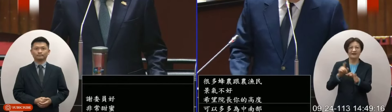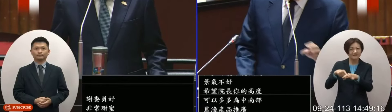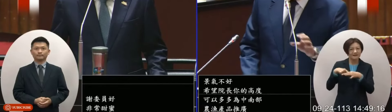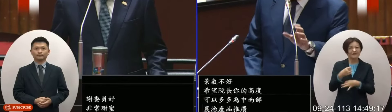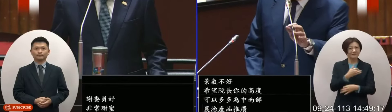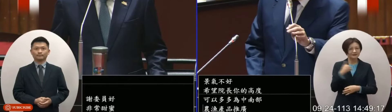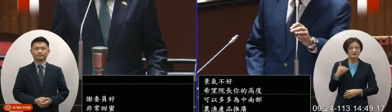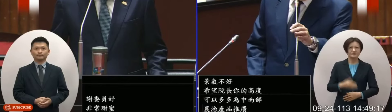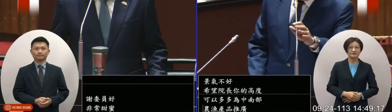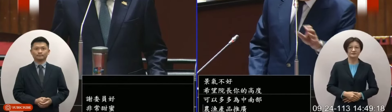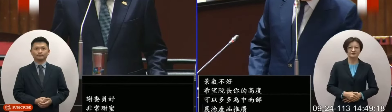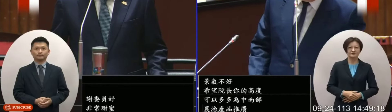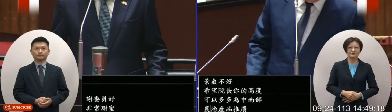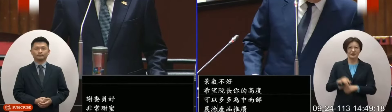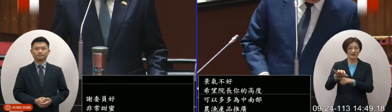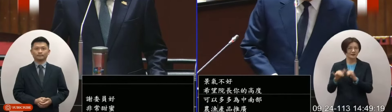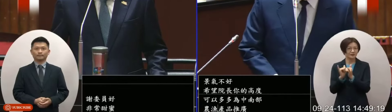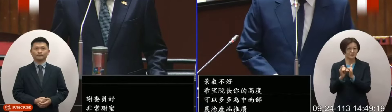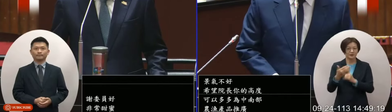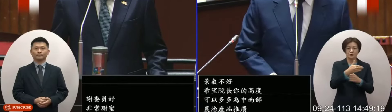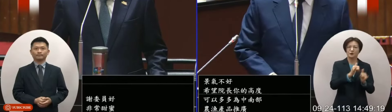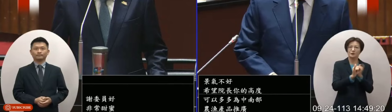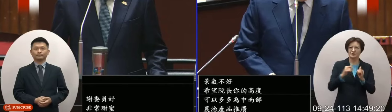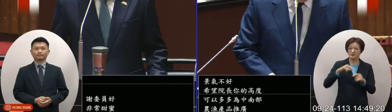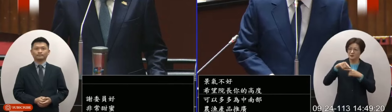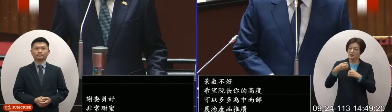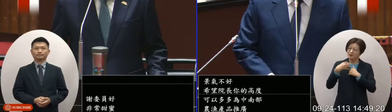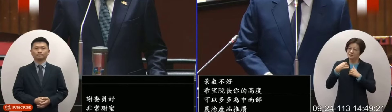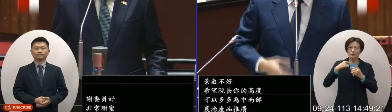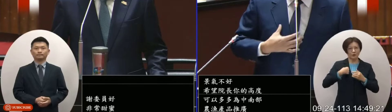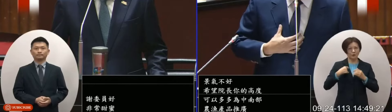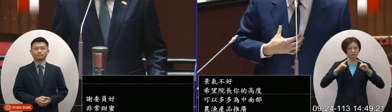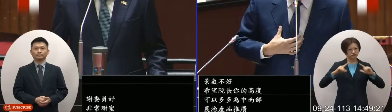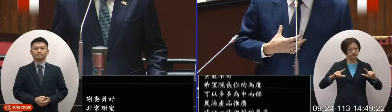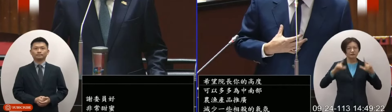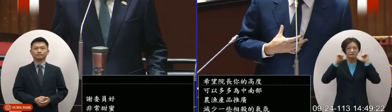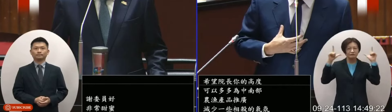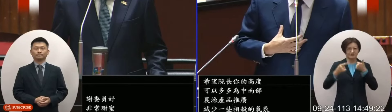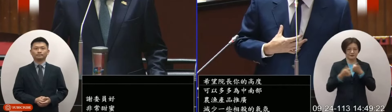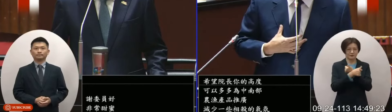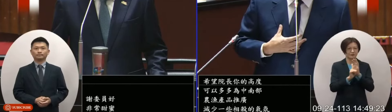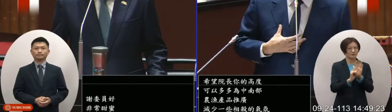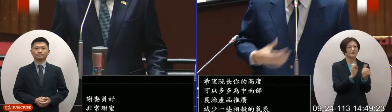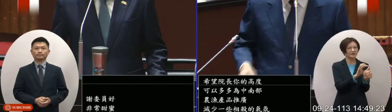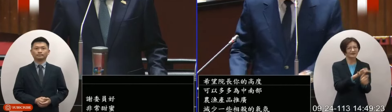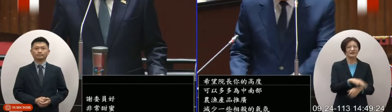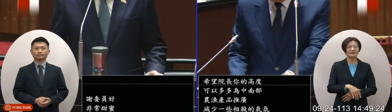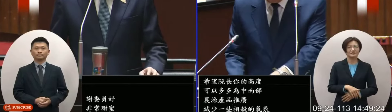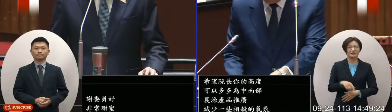啊！这是农渔民，希望我伫遮替因表达因真无奈的心声。